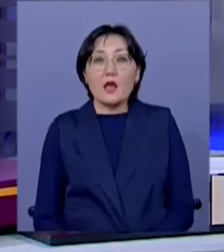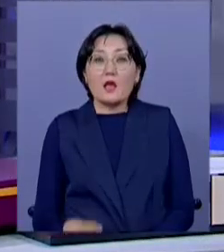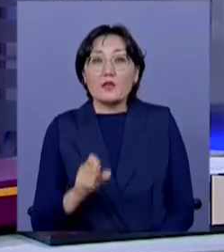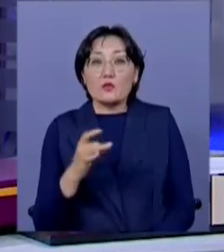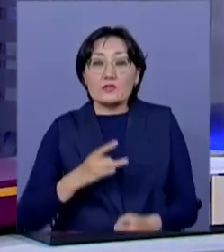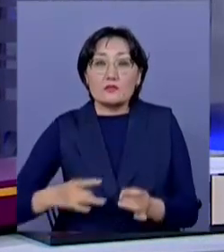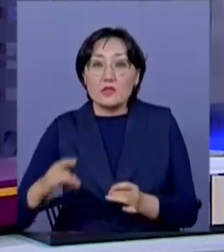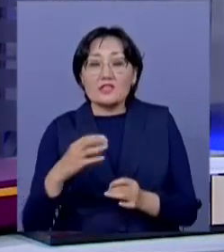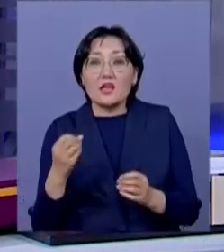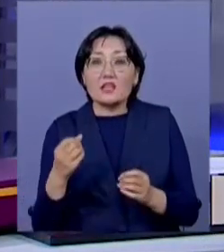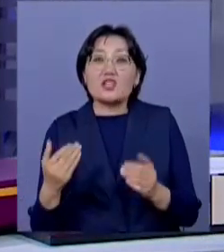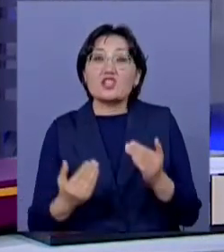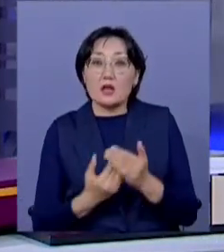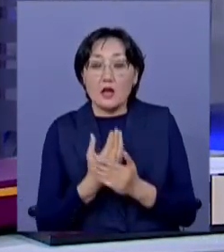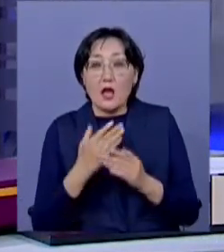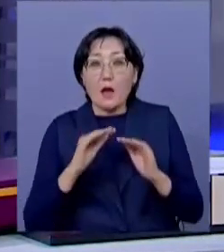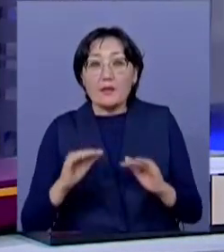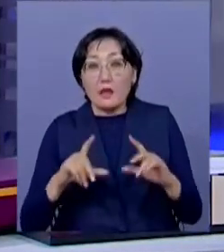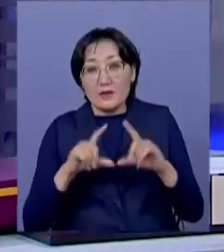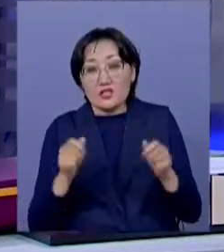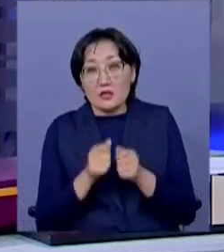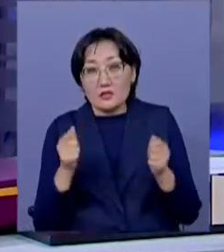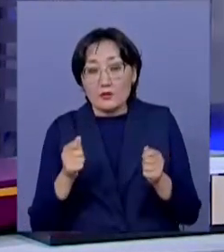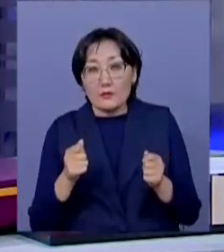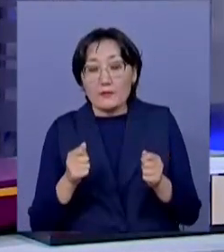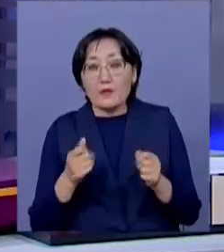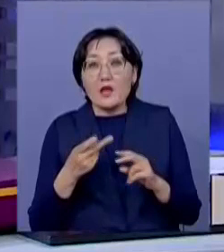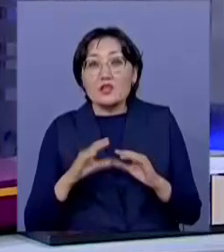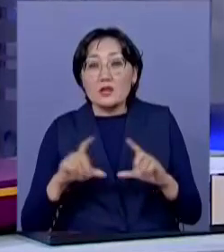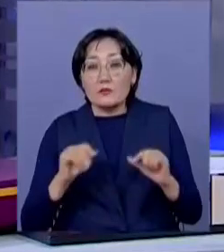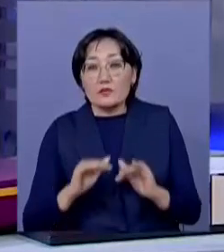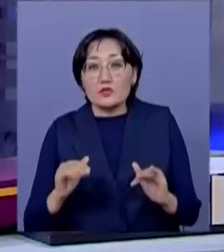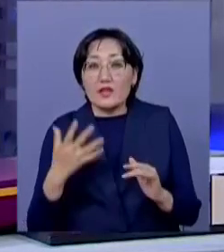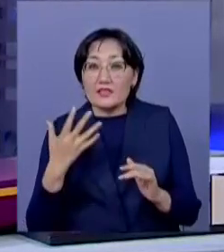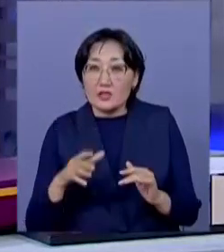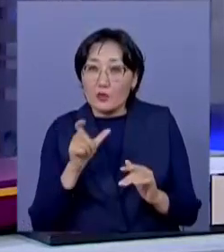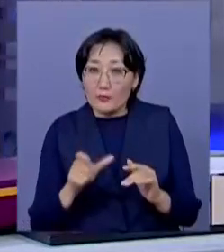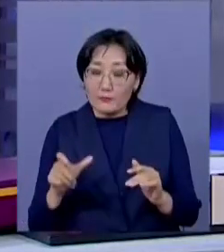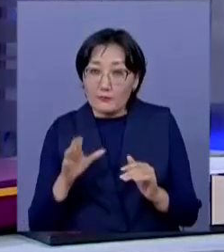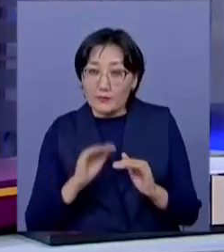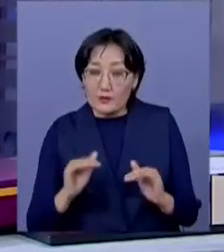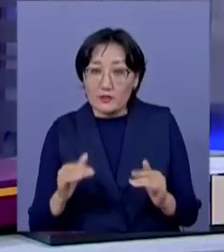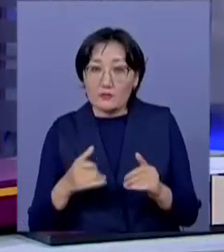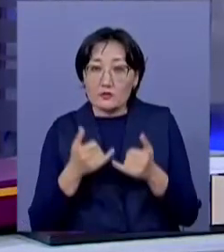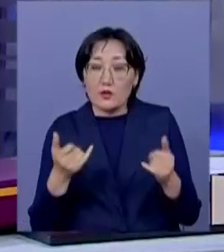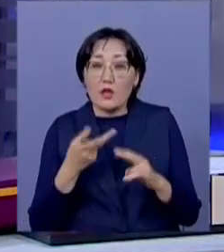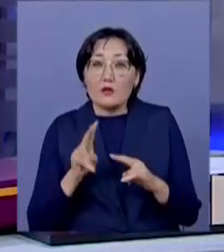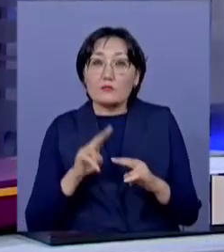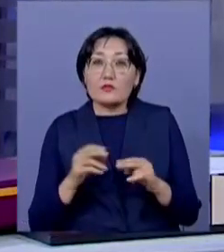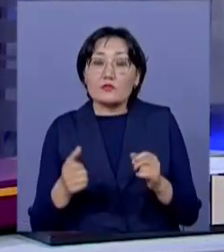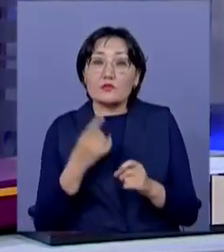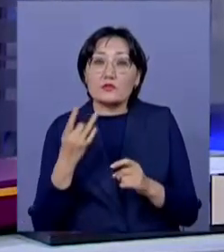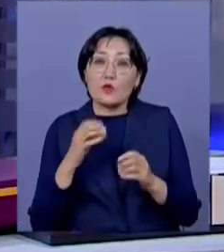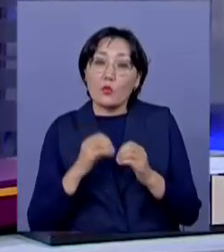Наурызбай ауданында тағы бір жаңа балабақша ашылды. Мектепке дейінгі мекеме 50 бөбекке шақталған. Бүгін әлеуметтік нысан алғашқы